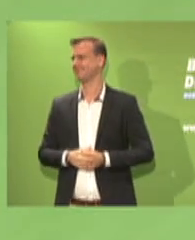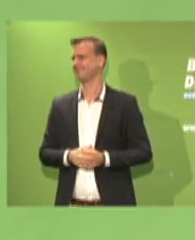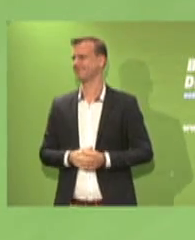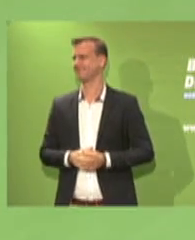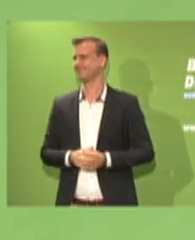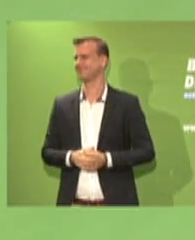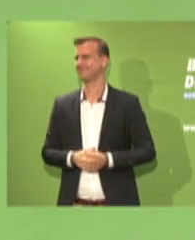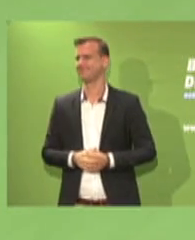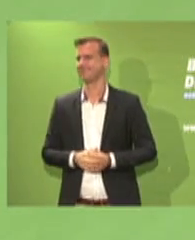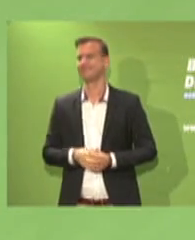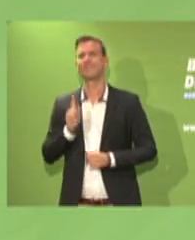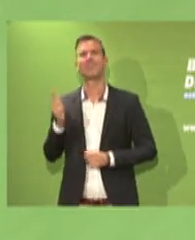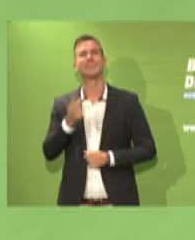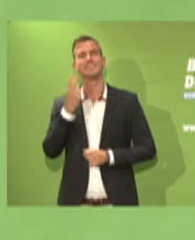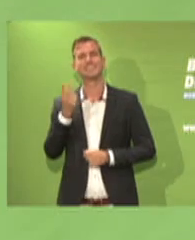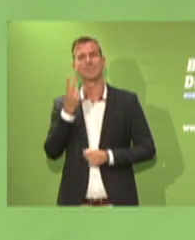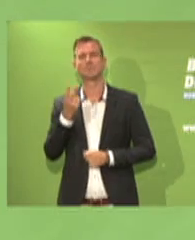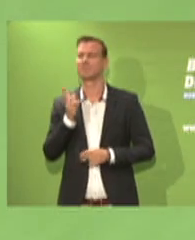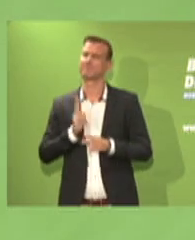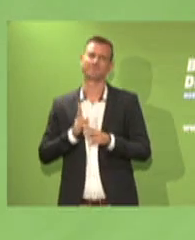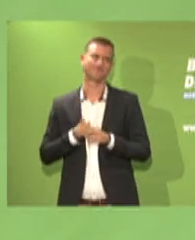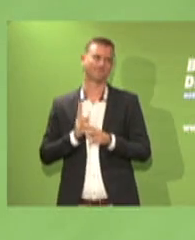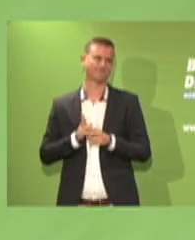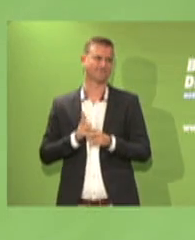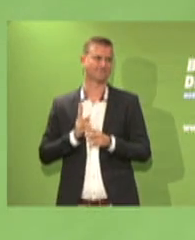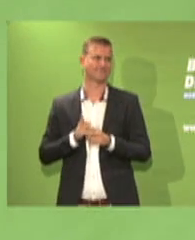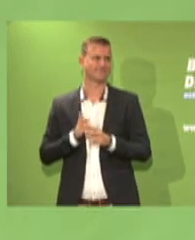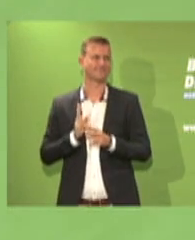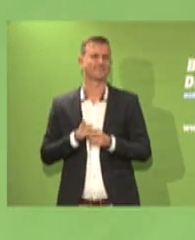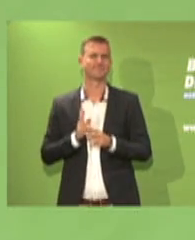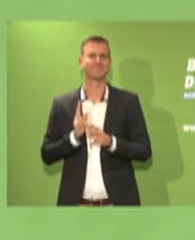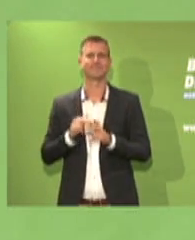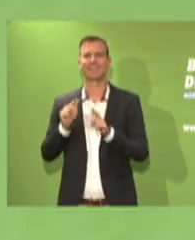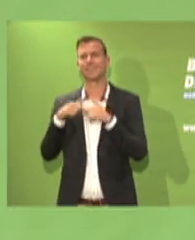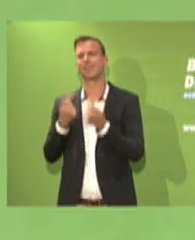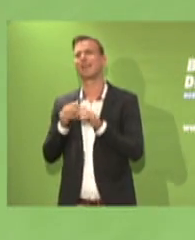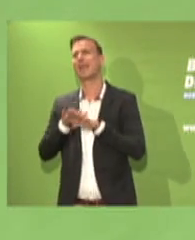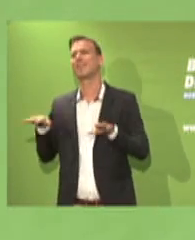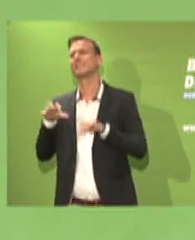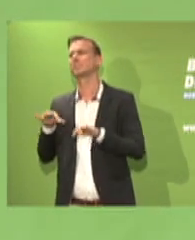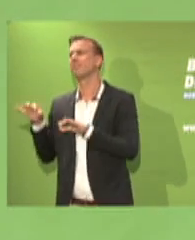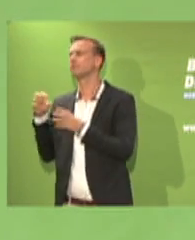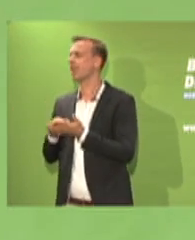Wir bedanken uns selbstverständlich und wie immer bei dem großartigen Team der Landesgeschäftsstelle.